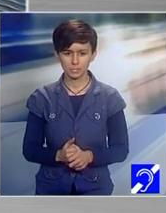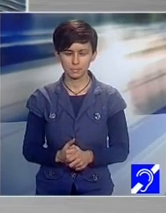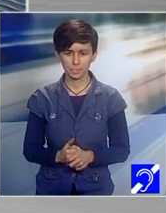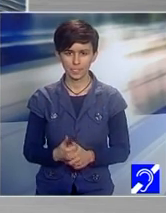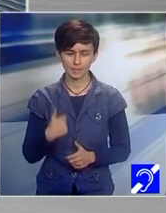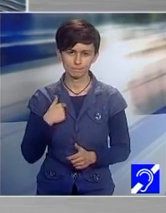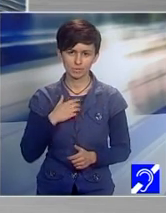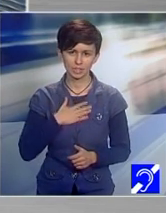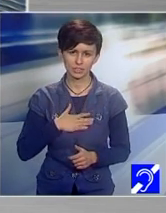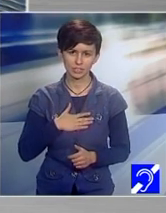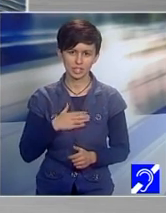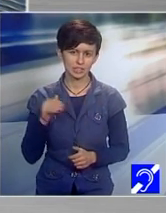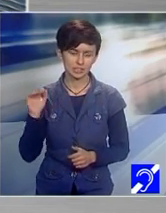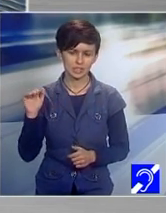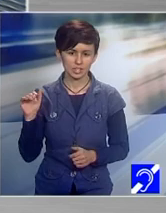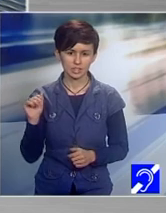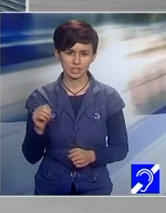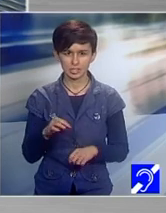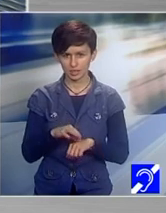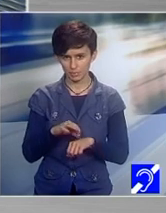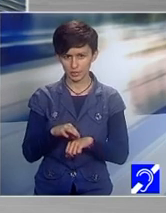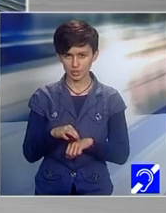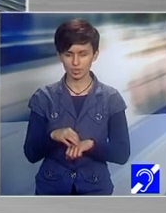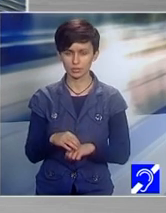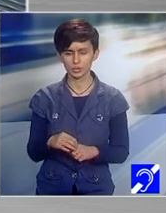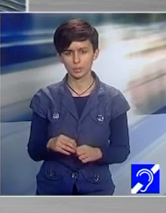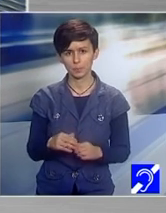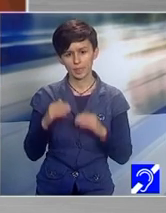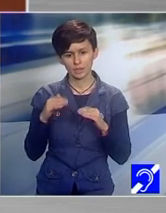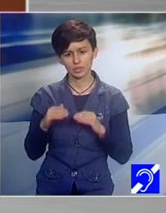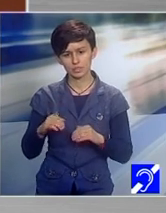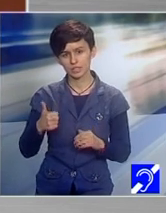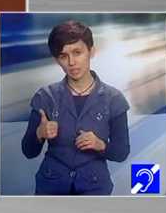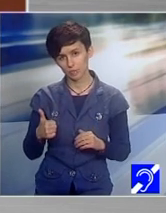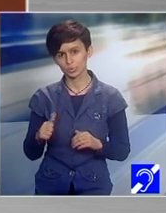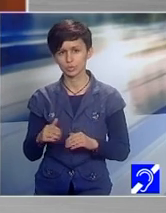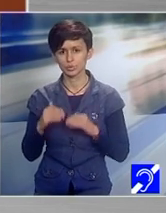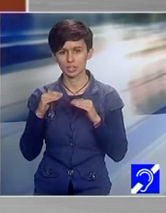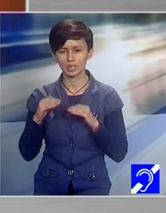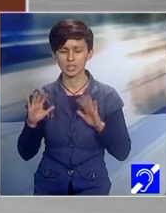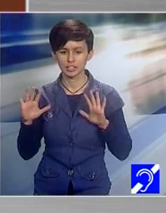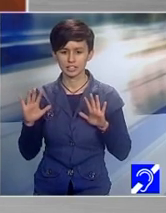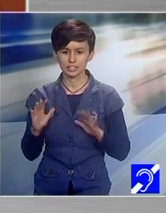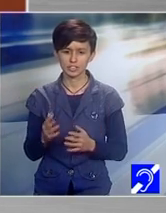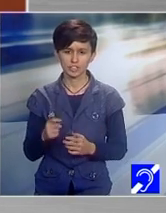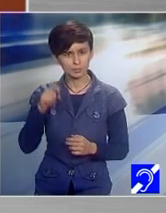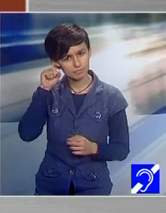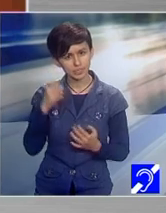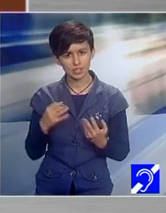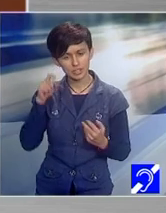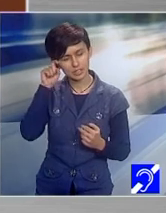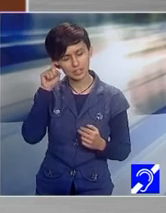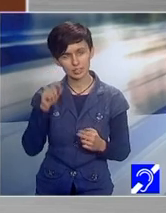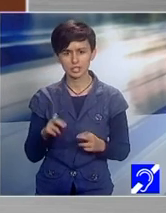vrea să întreb pe domnul doctor, așa pe o scară de la 1 la 10, cât sunteți de optimist că lucrurile în sănătatea românească și în